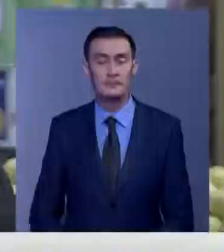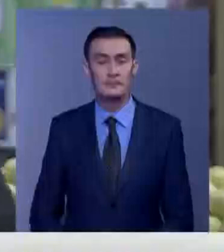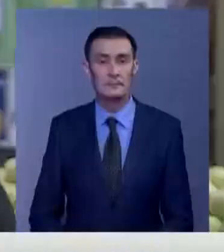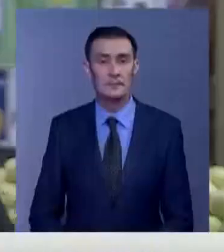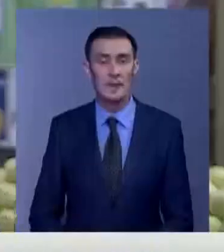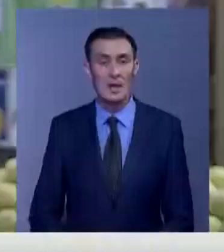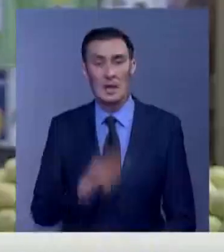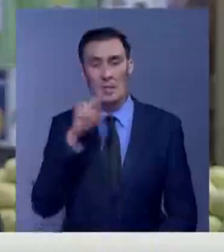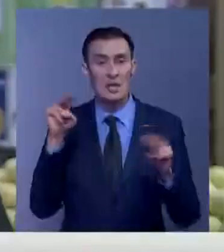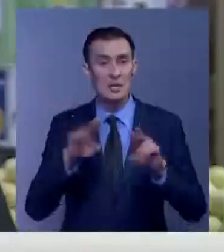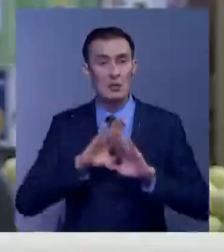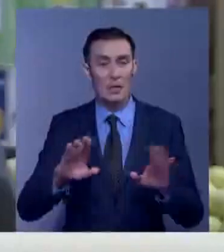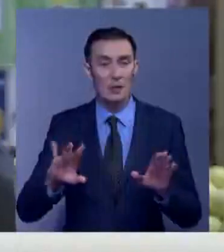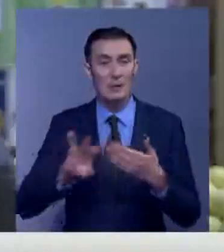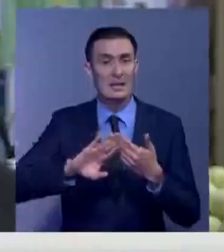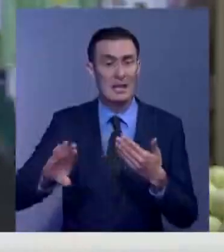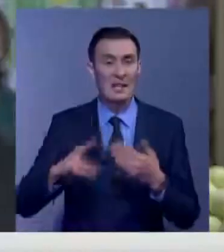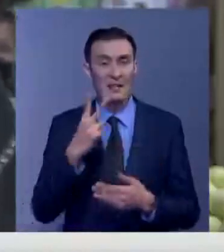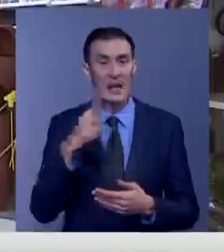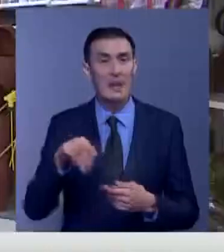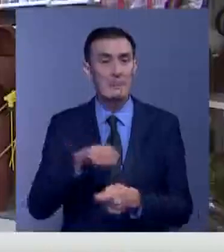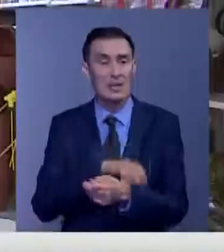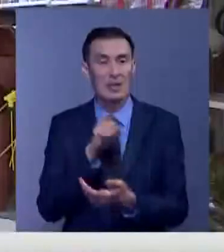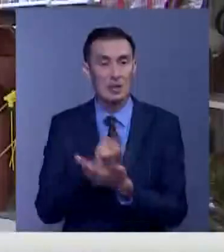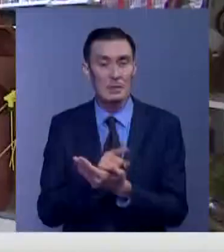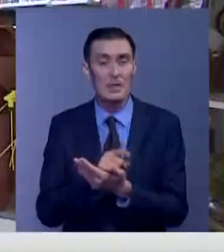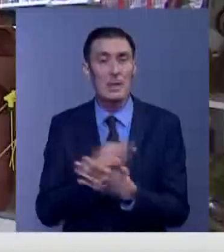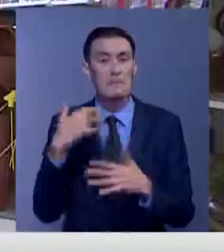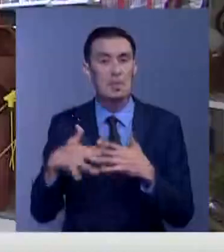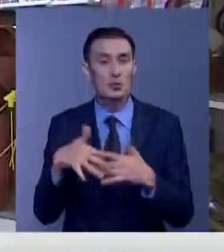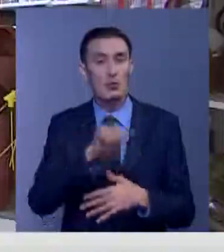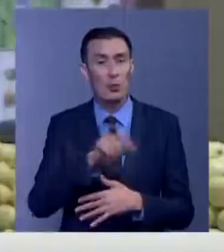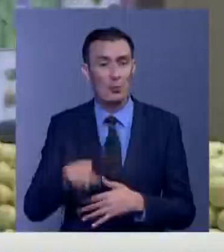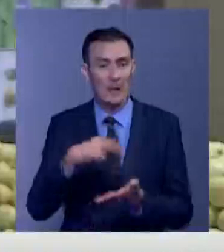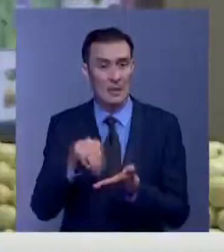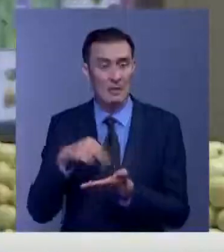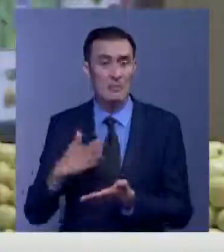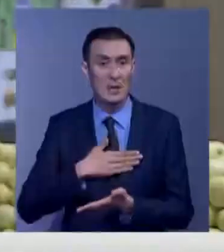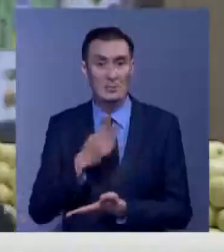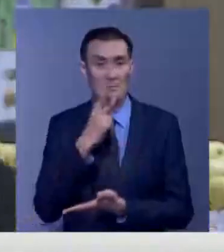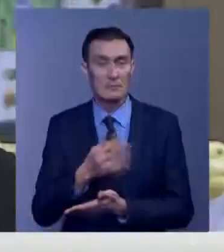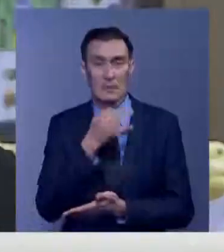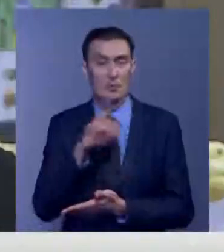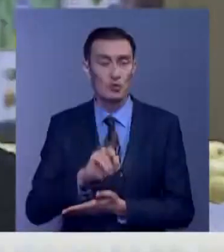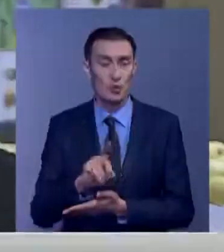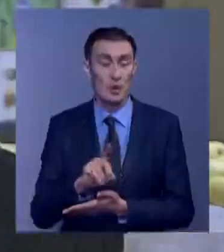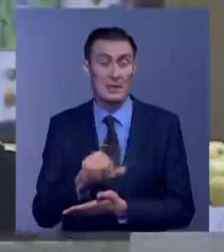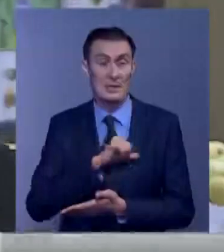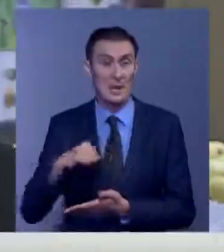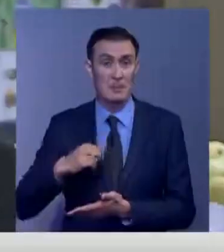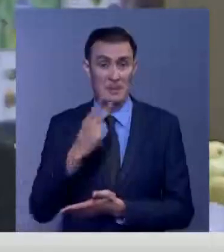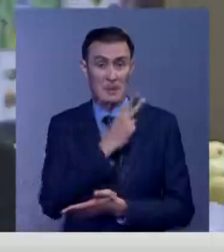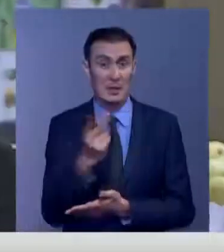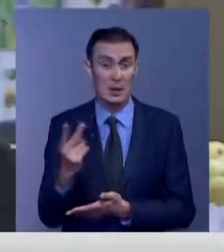Не соблюдена дистанция, то есть 2 метра должно быть между всеми покупателями. Честно говоря, меня насторожило вот что. Вот вы наглядно можете